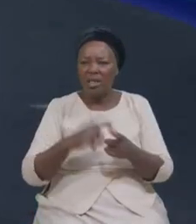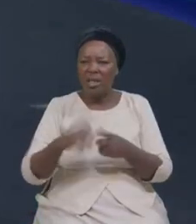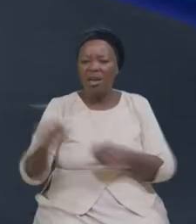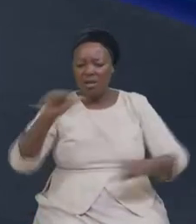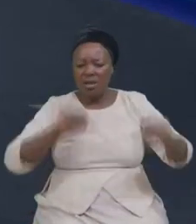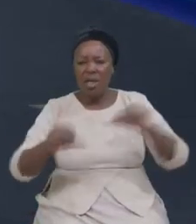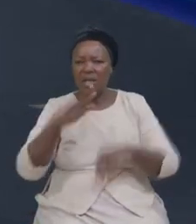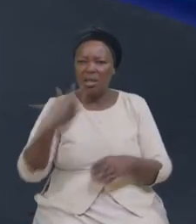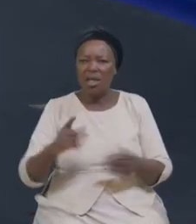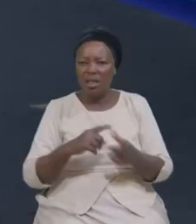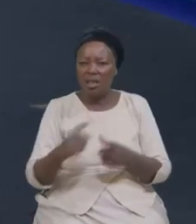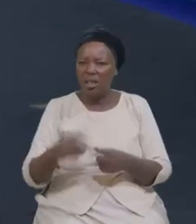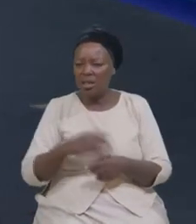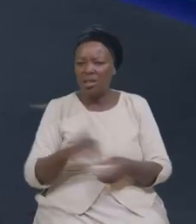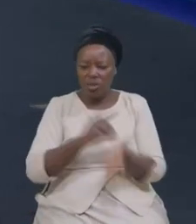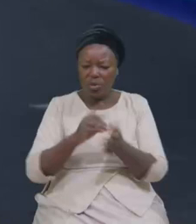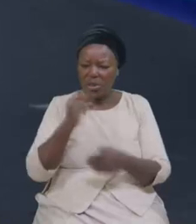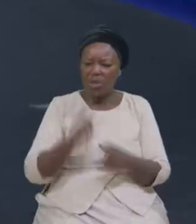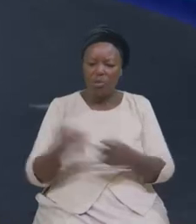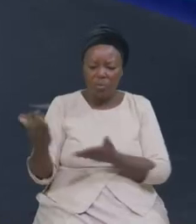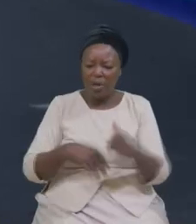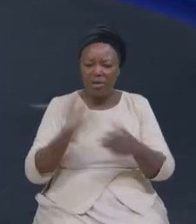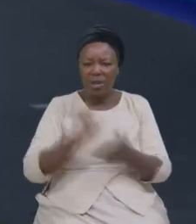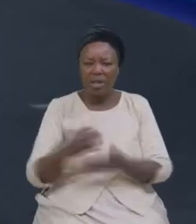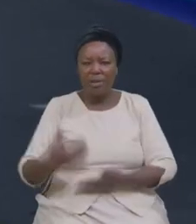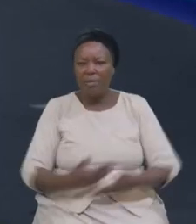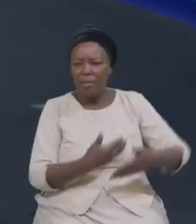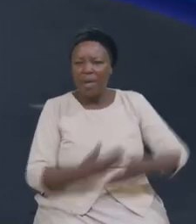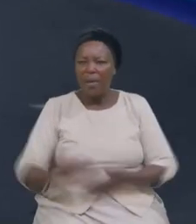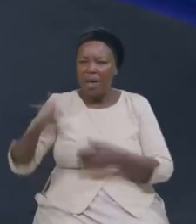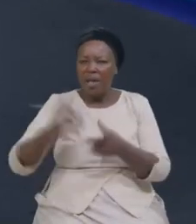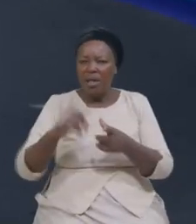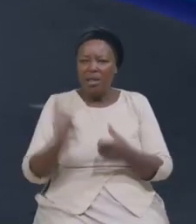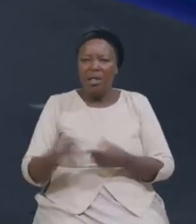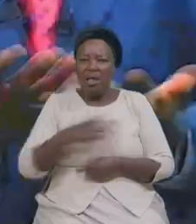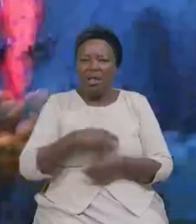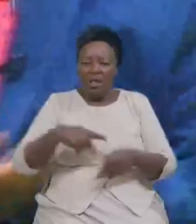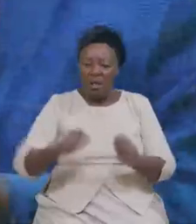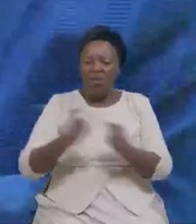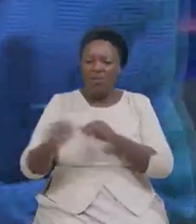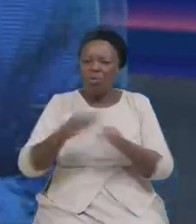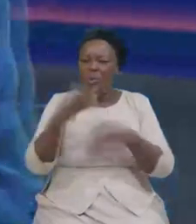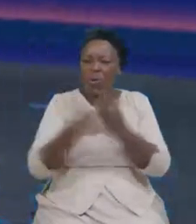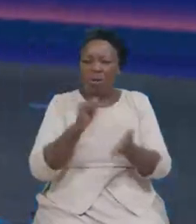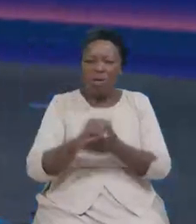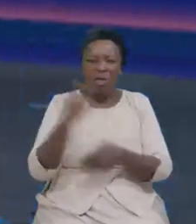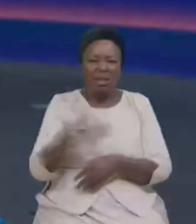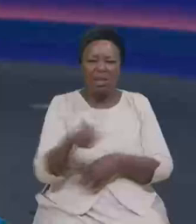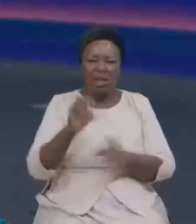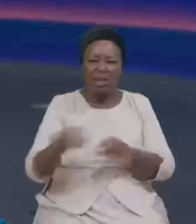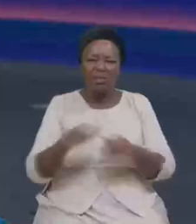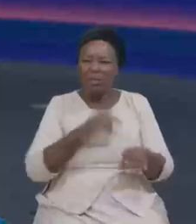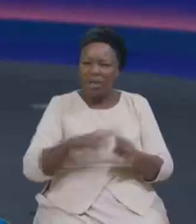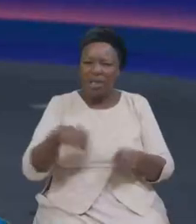coucher bientôt et ça me donnera la joie, ça me donnera le résultat que j'attendais, je n'ai pas encore vu ça.